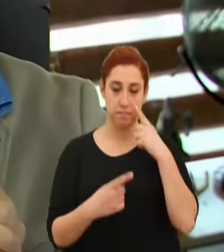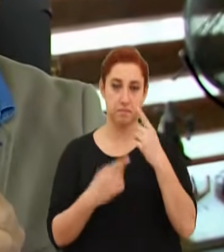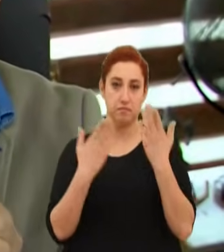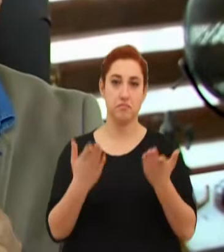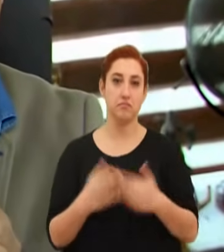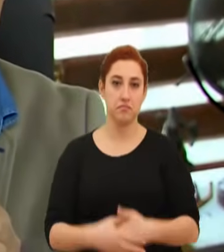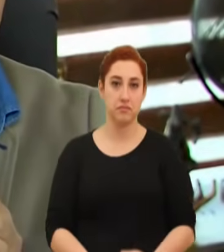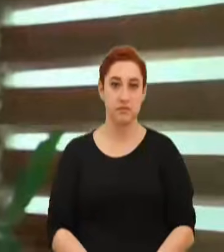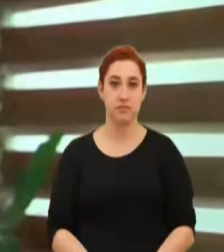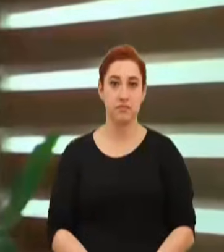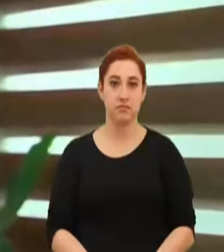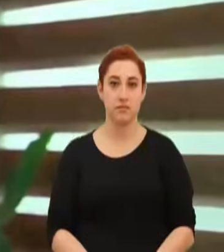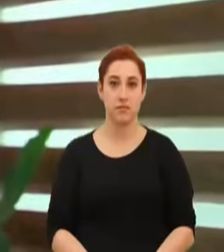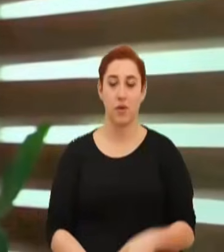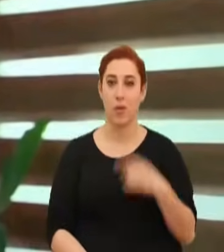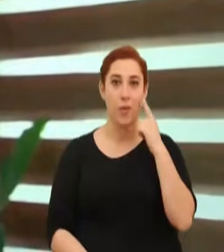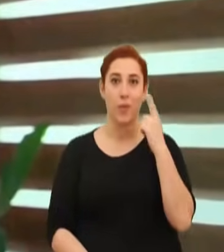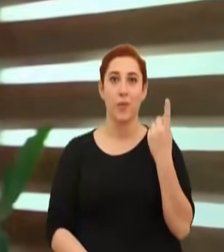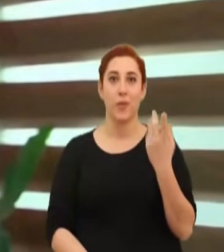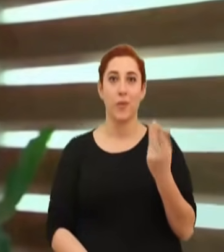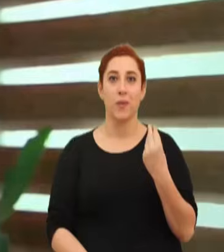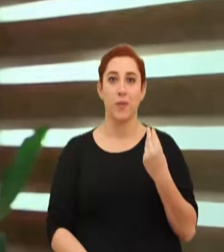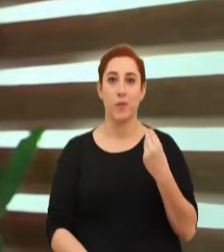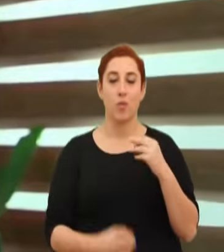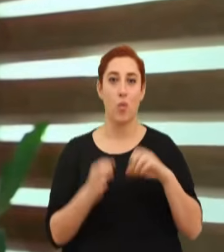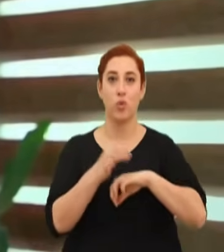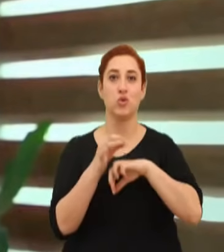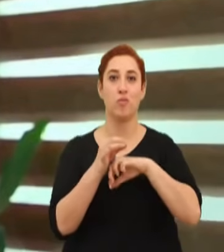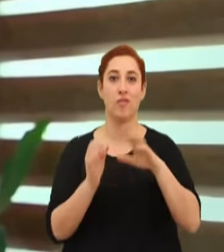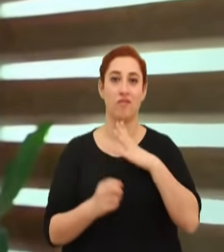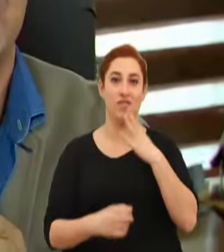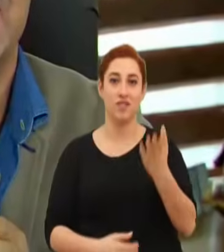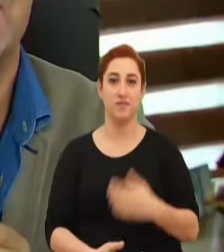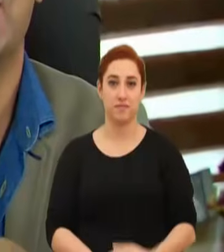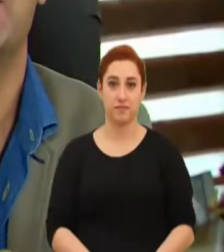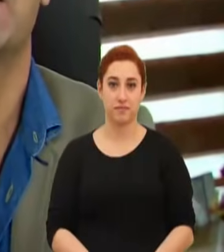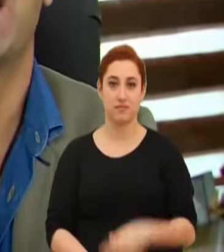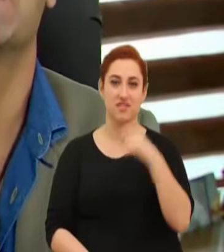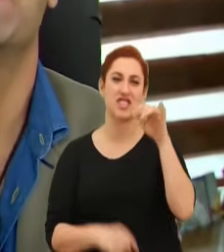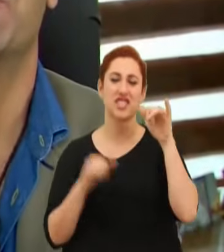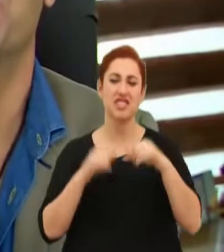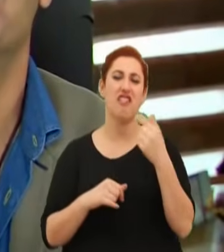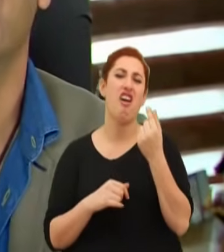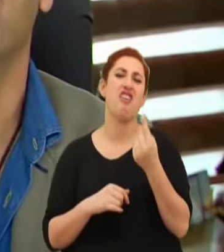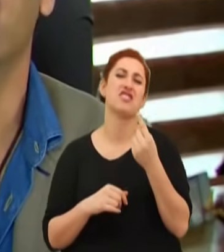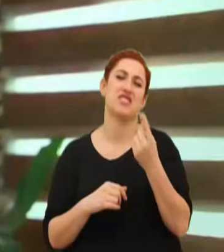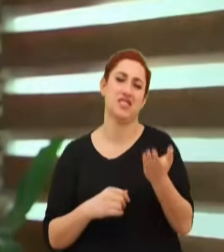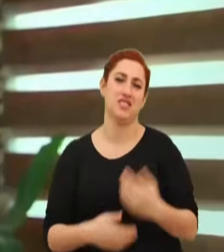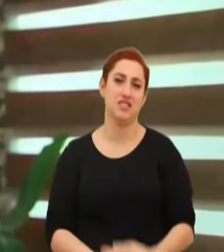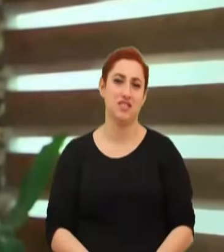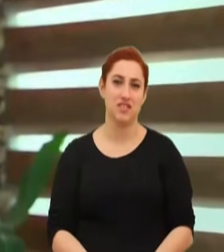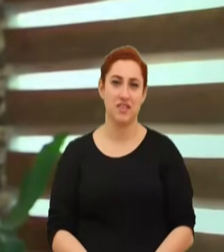Tararara. Tek taş yüzük. Aman Allah'ım. Kocaman da taşı var. Senin için az bile o bir